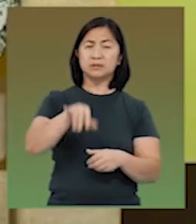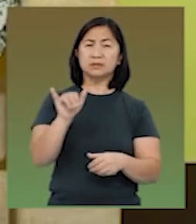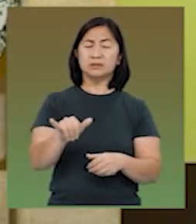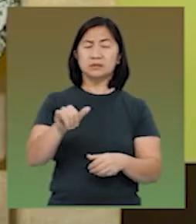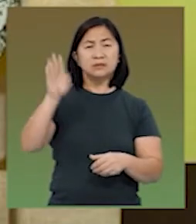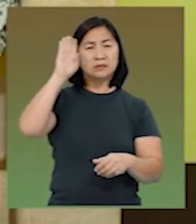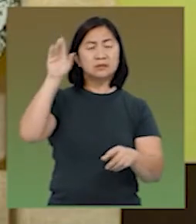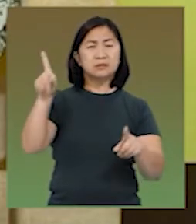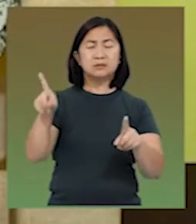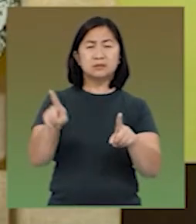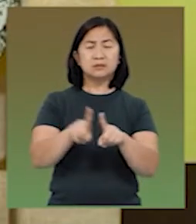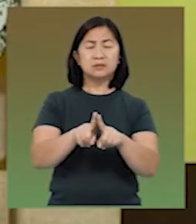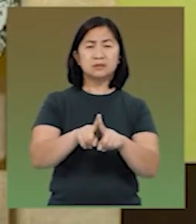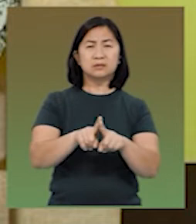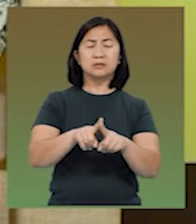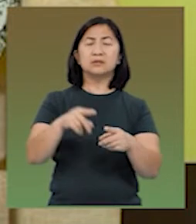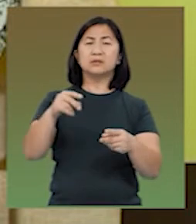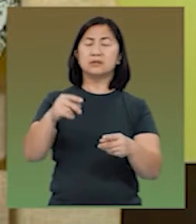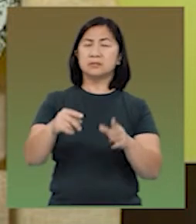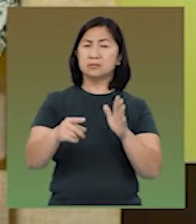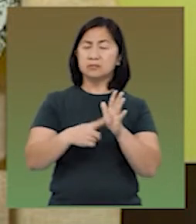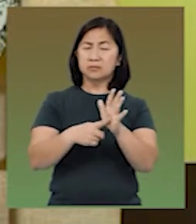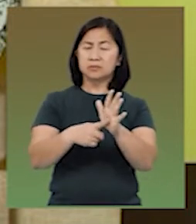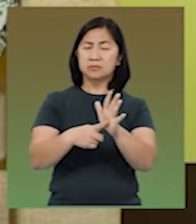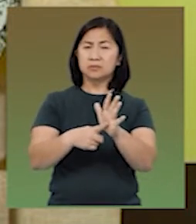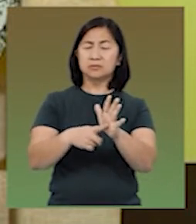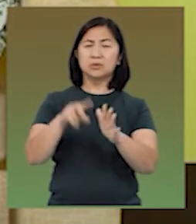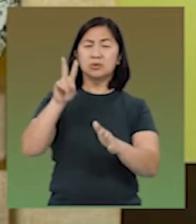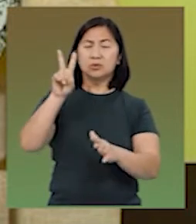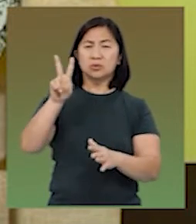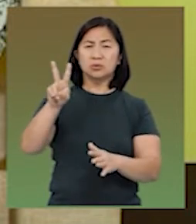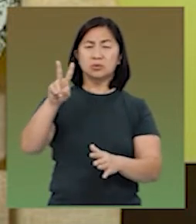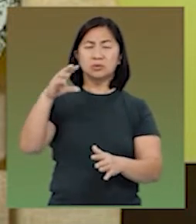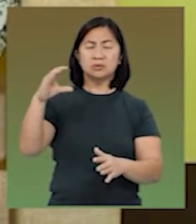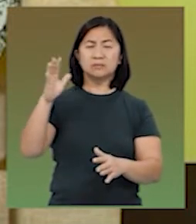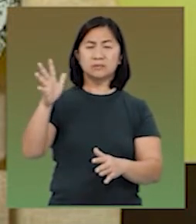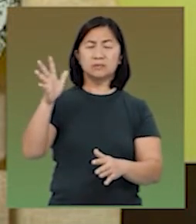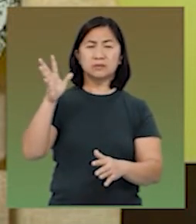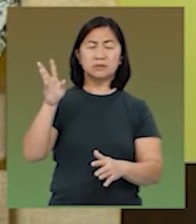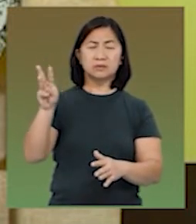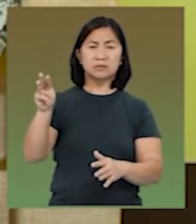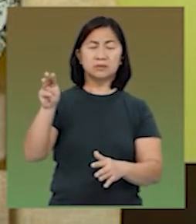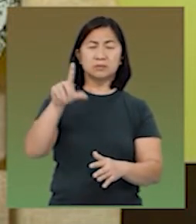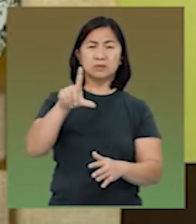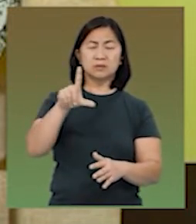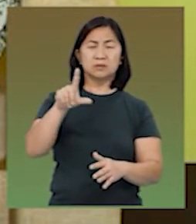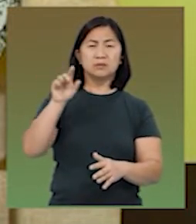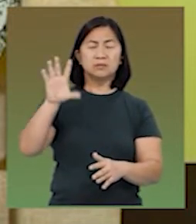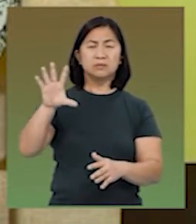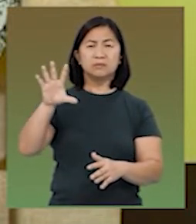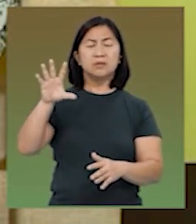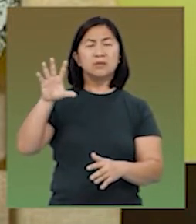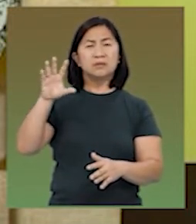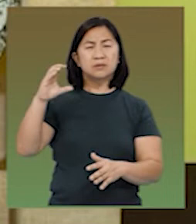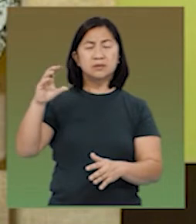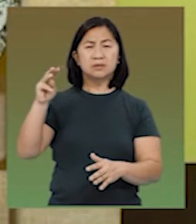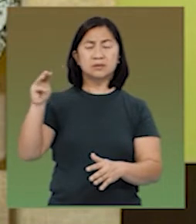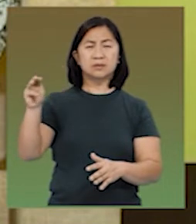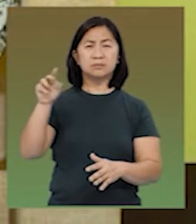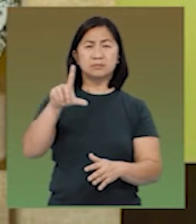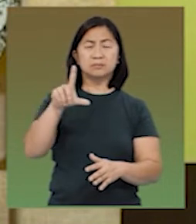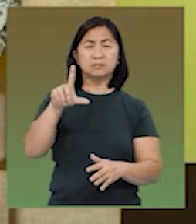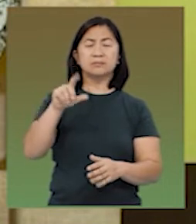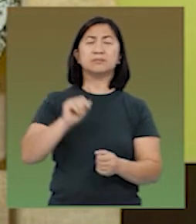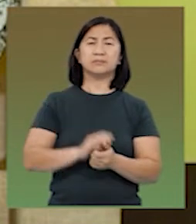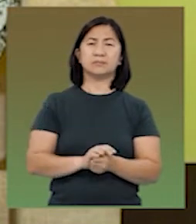Oo nga, kuya. May nakalagay dito 250 ml 500 ml,